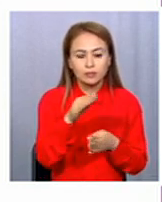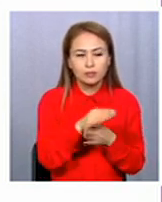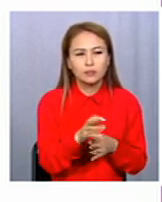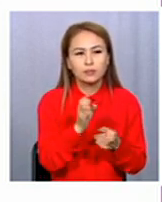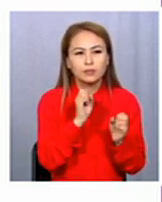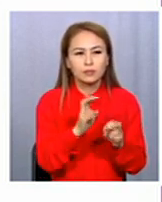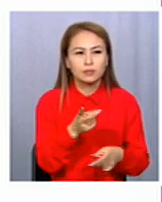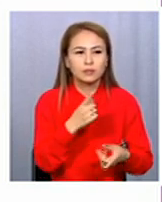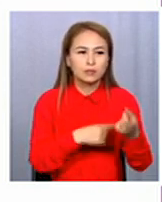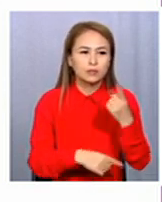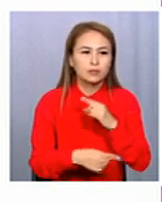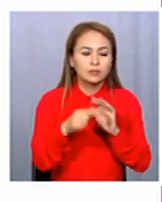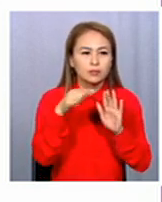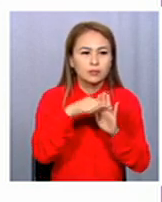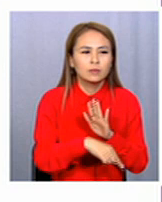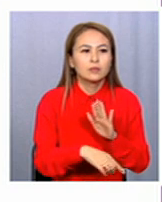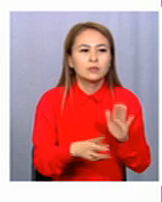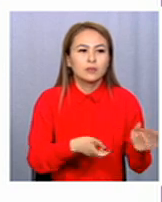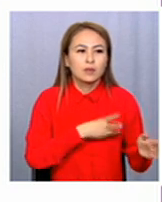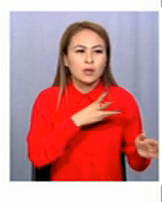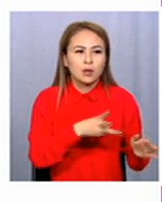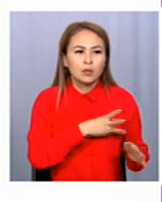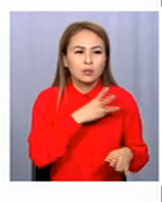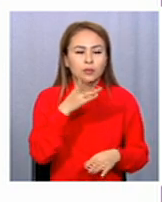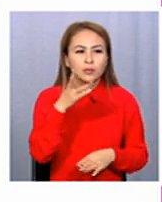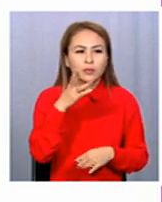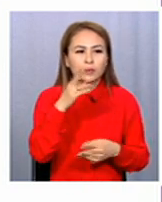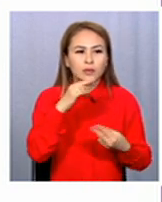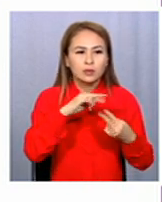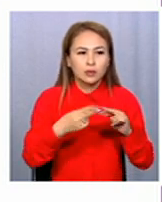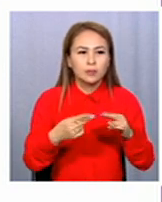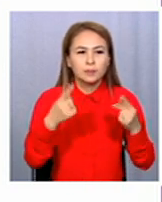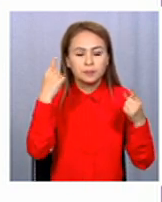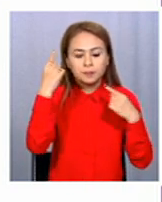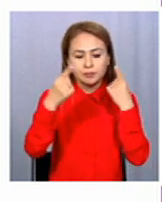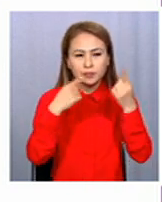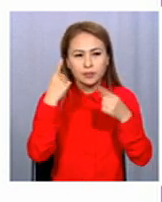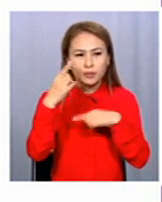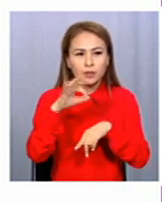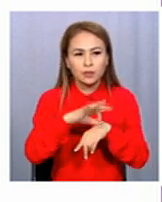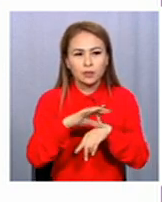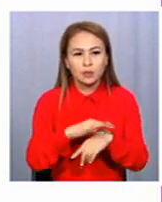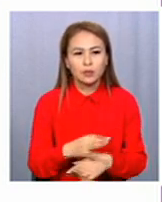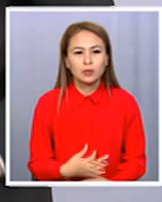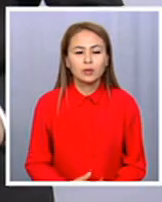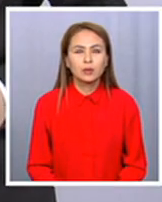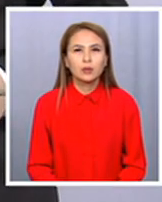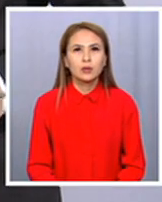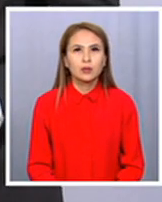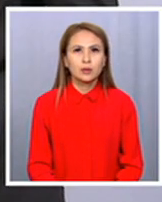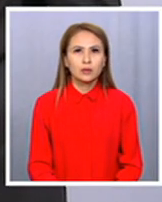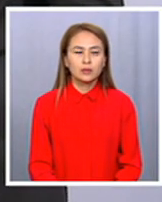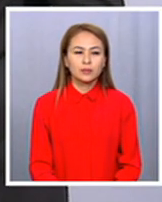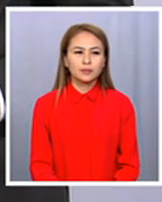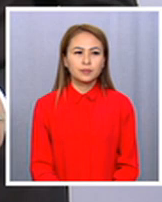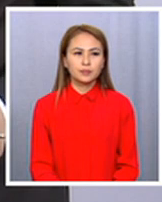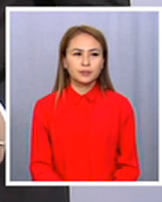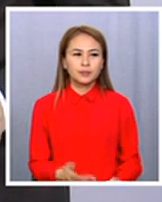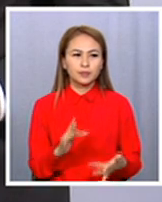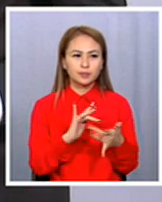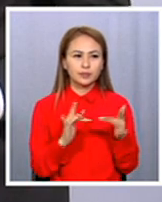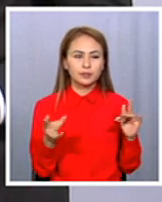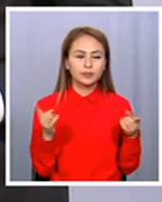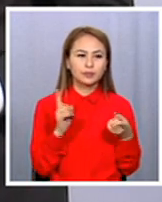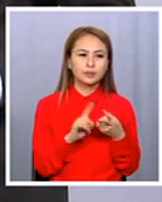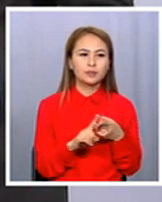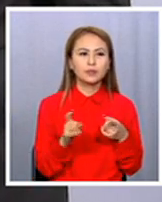оған қайта кіруге бар ынтасының ауып тұруы сияқты психикалық ауытқу болып табылады. Интернетке тәуелділік